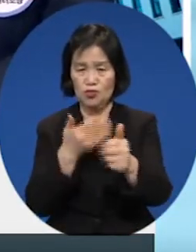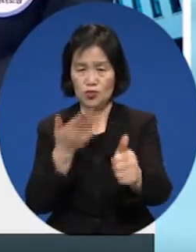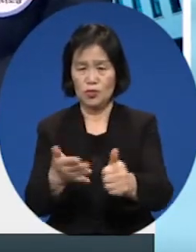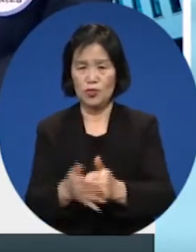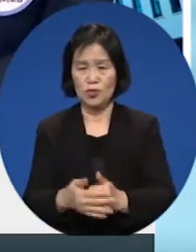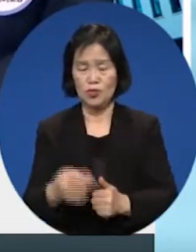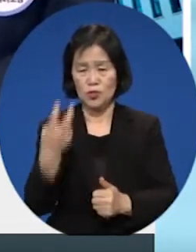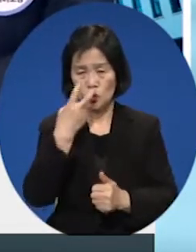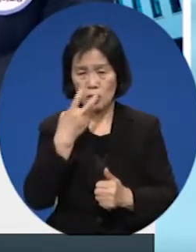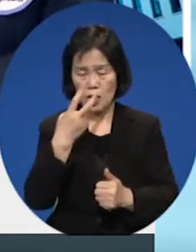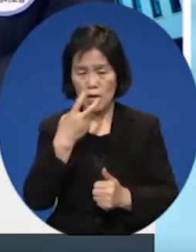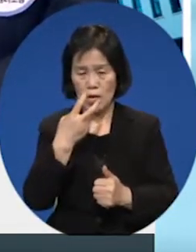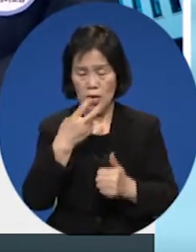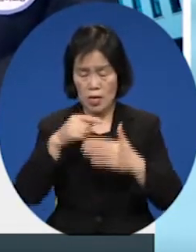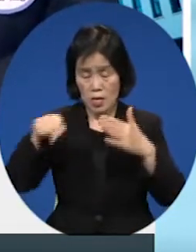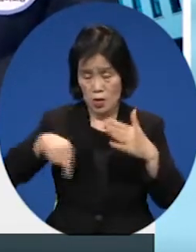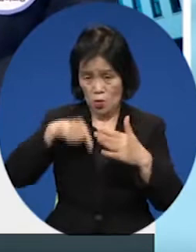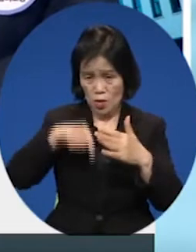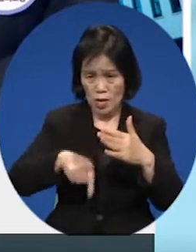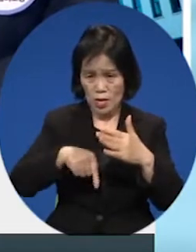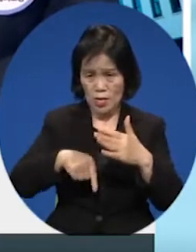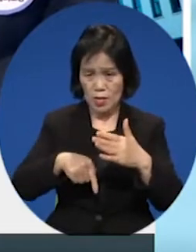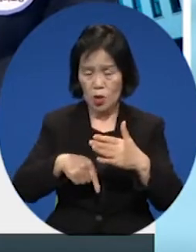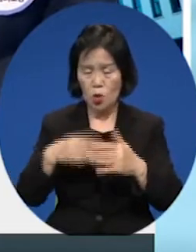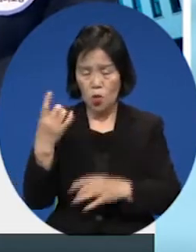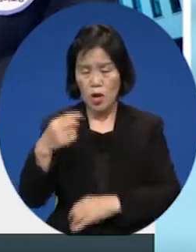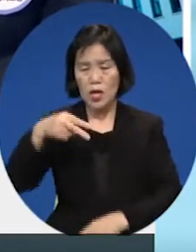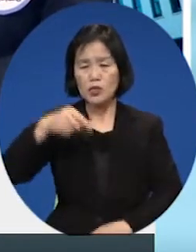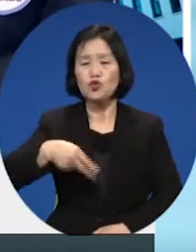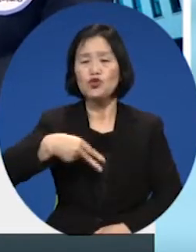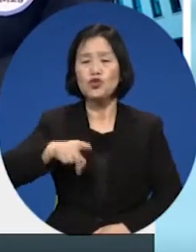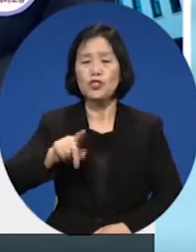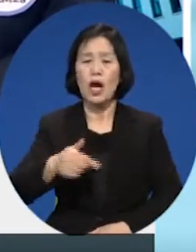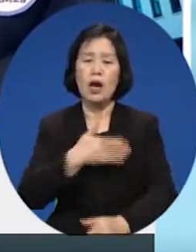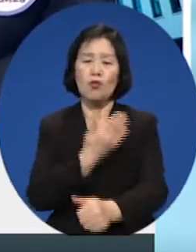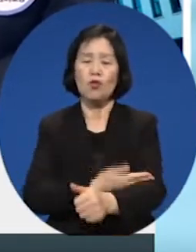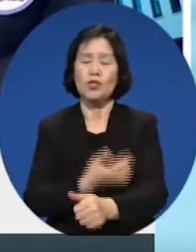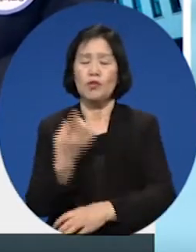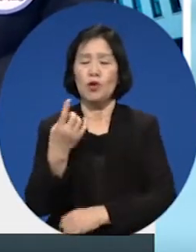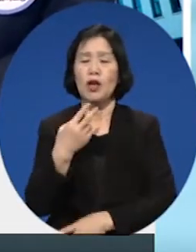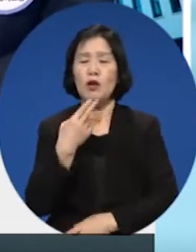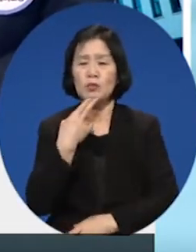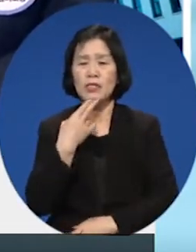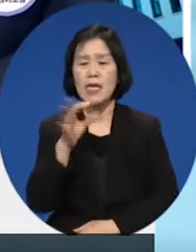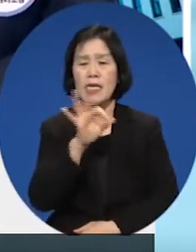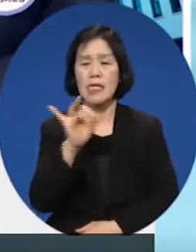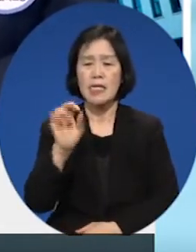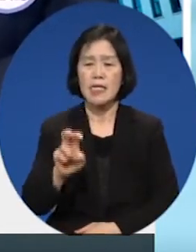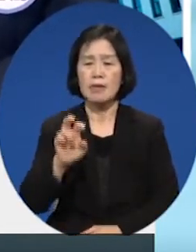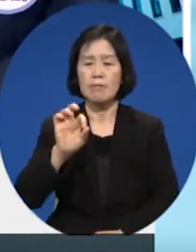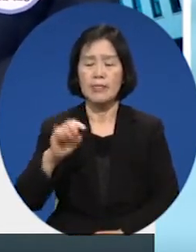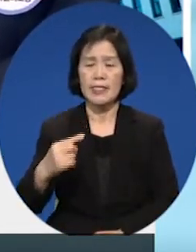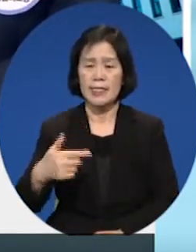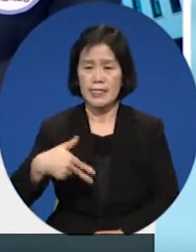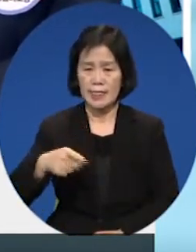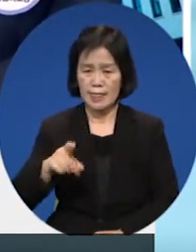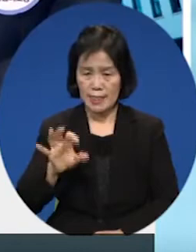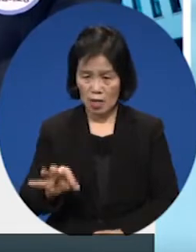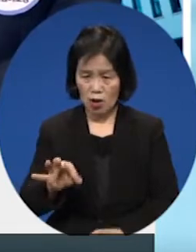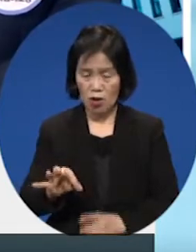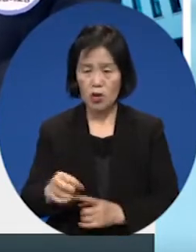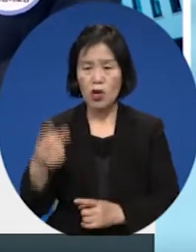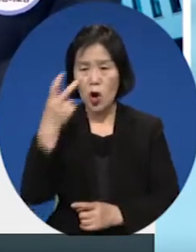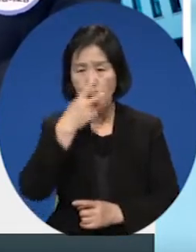조사관 했지만 수사권 이었거든요 그렇다면은 이문정 우리 이제 검사에게 는 검사들을